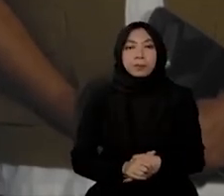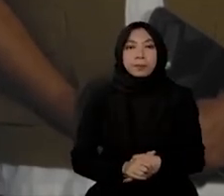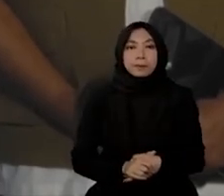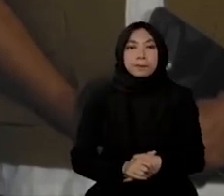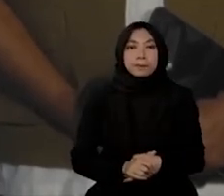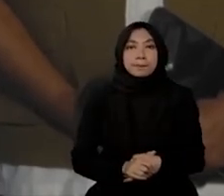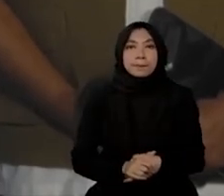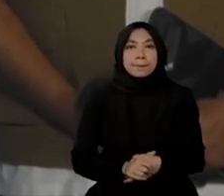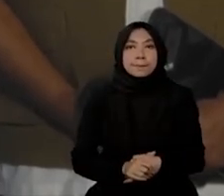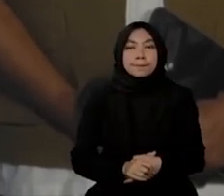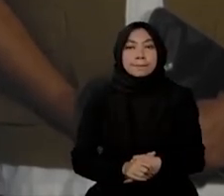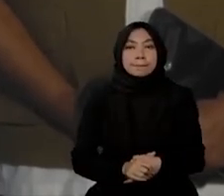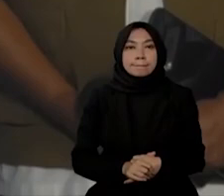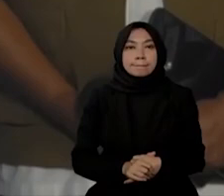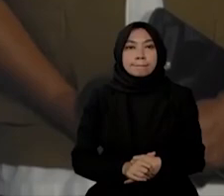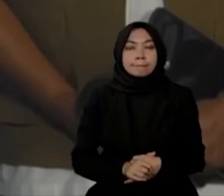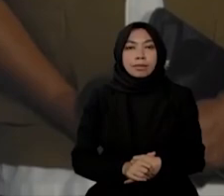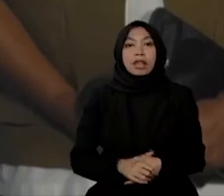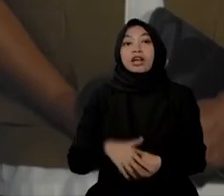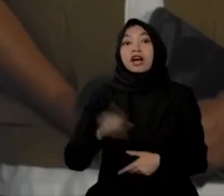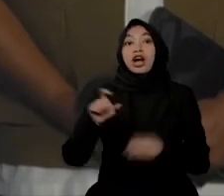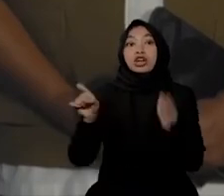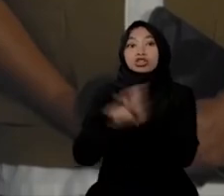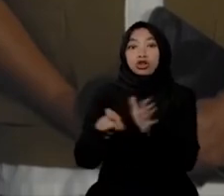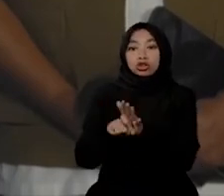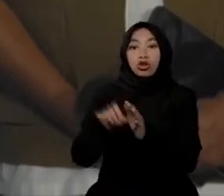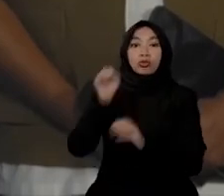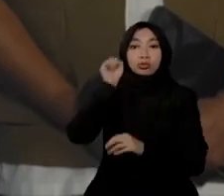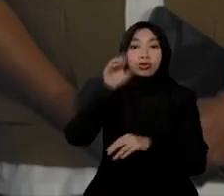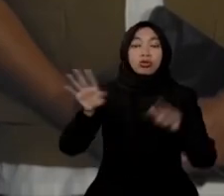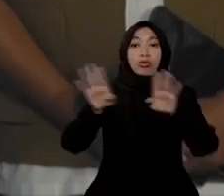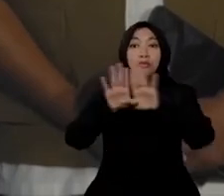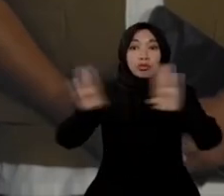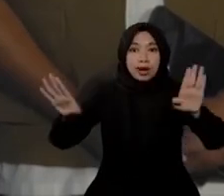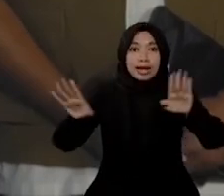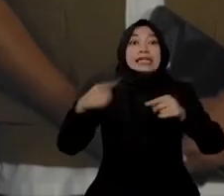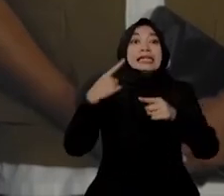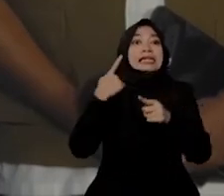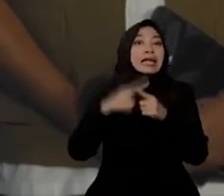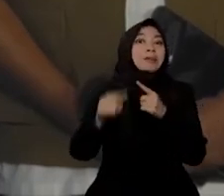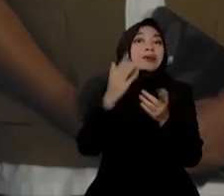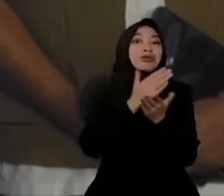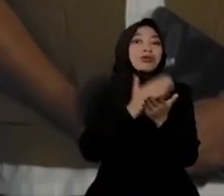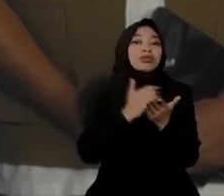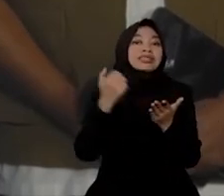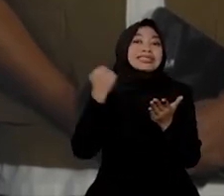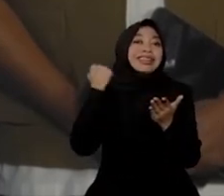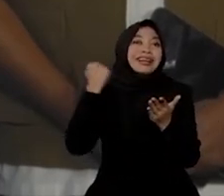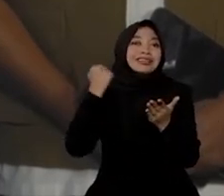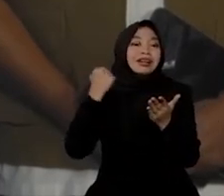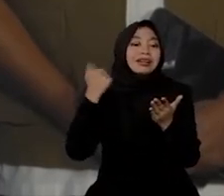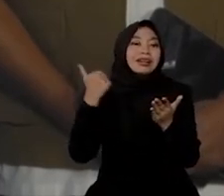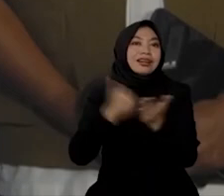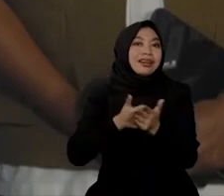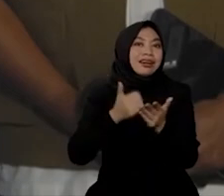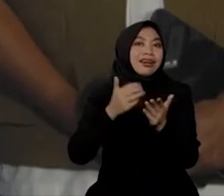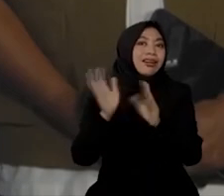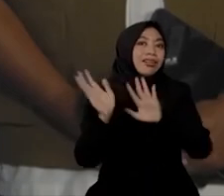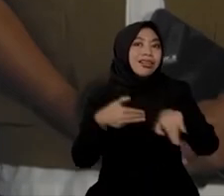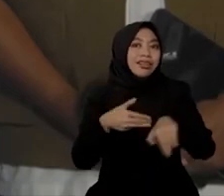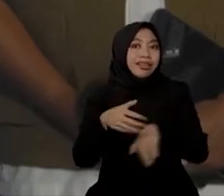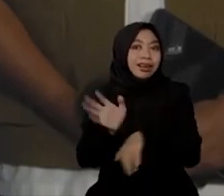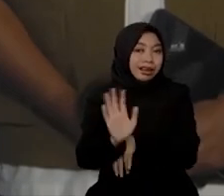kegiatan bioskop yang nanti tidak mengikuti protokol kesehatan, maka langkah yang dilakukan DKI cukup